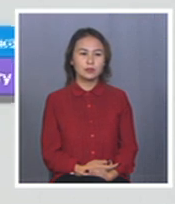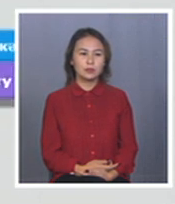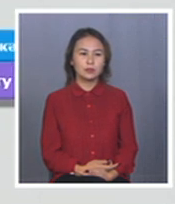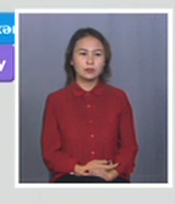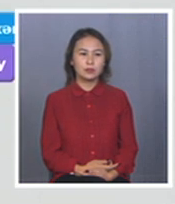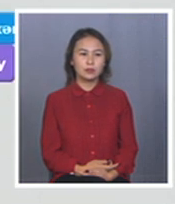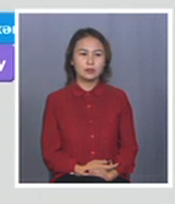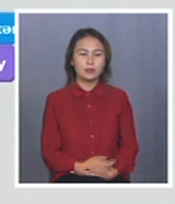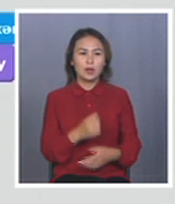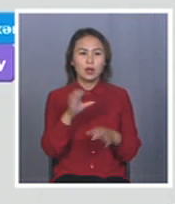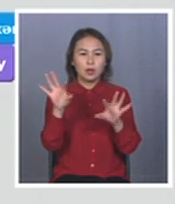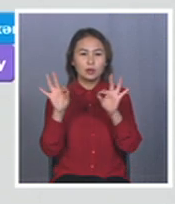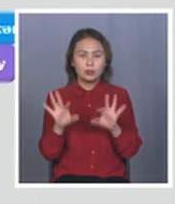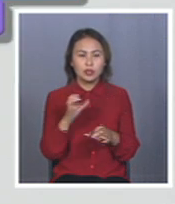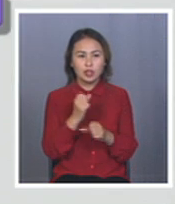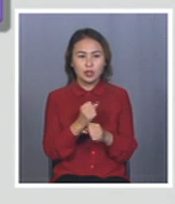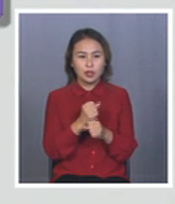Көшірмесін жасау.